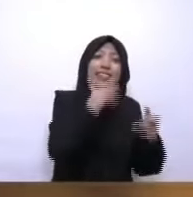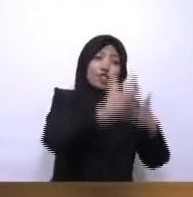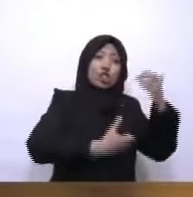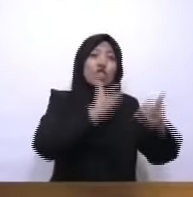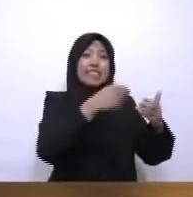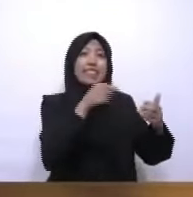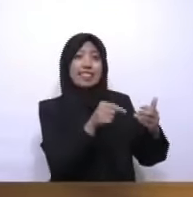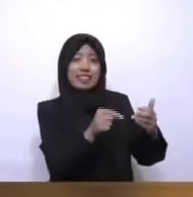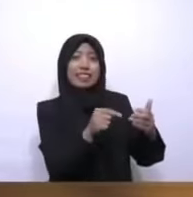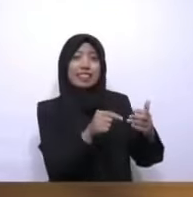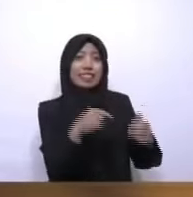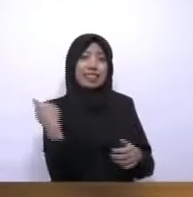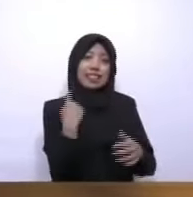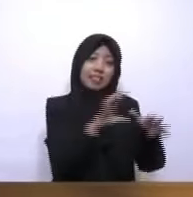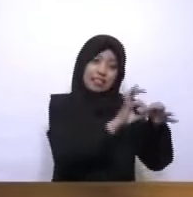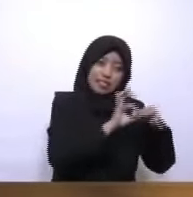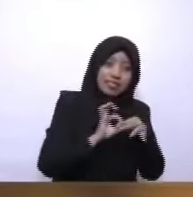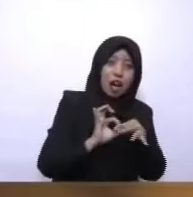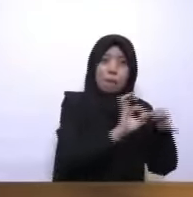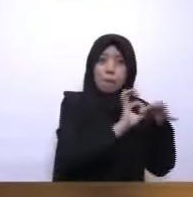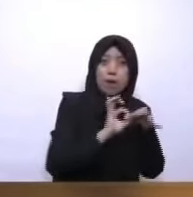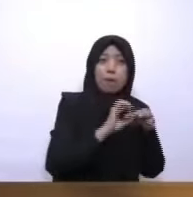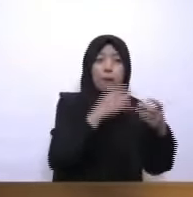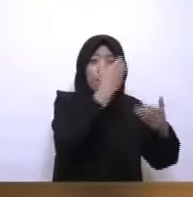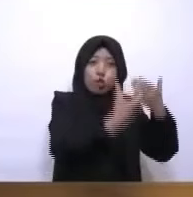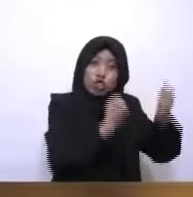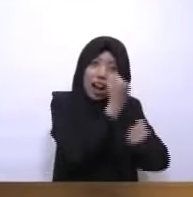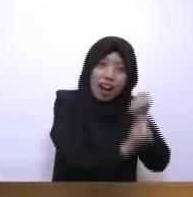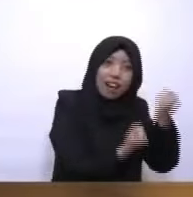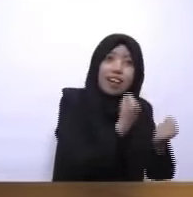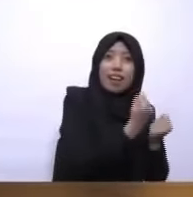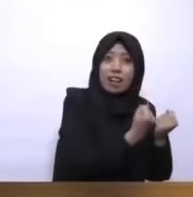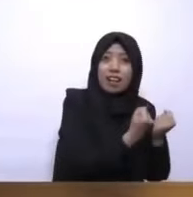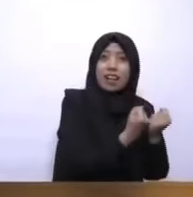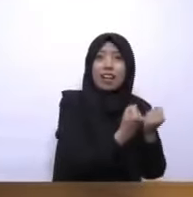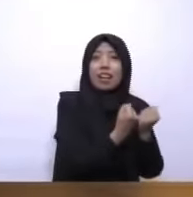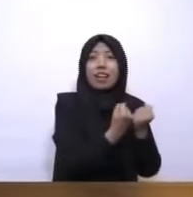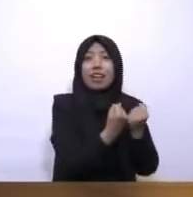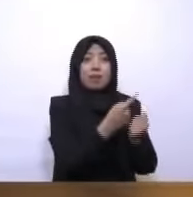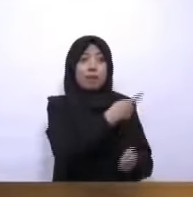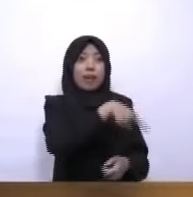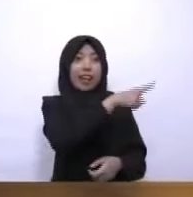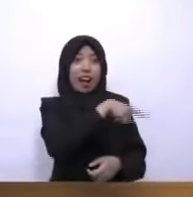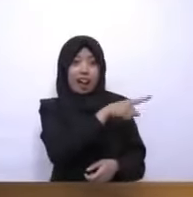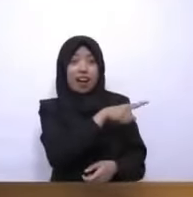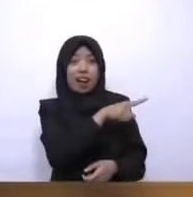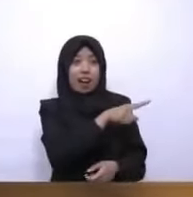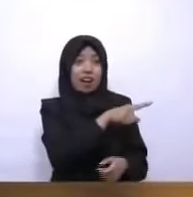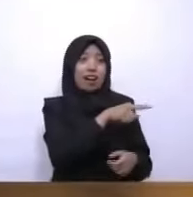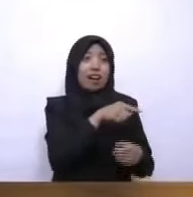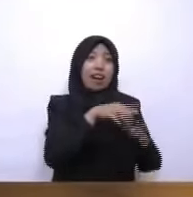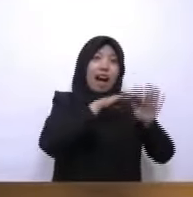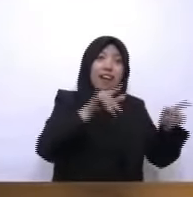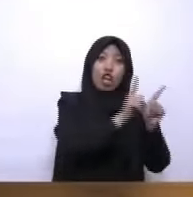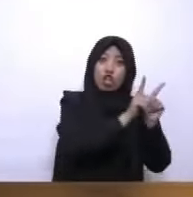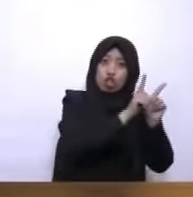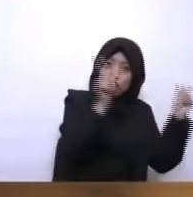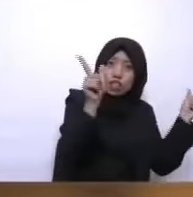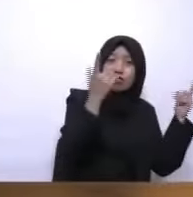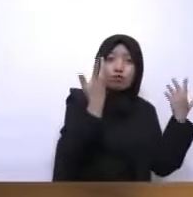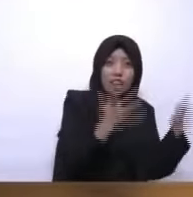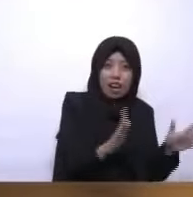tersebut. Kita akan kerjasama dengan perusahaan-perusahaan tersebut supaya ketika mereka nanti lulus dari SMK